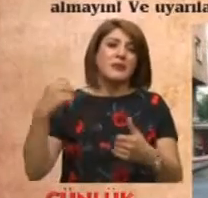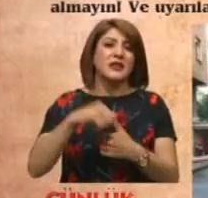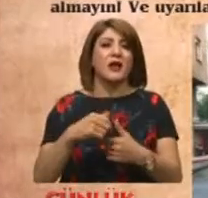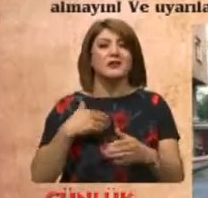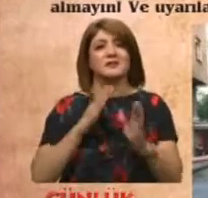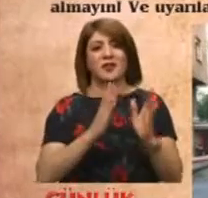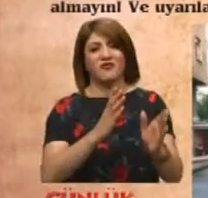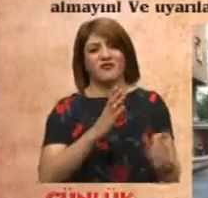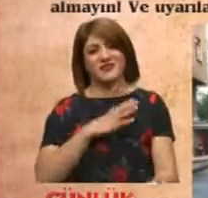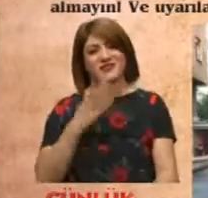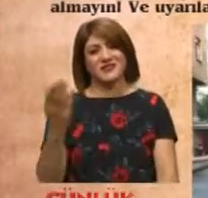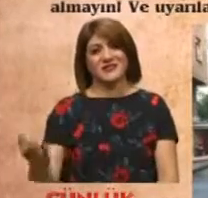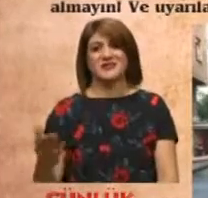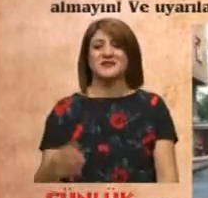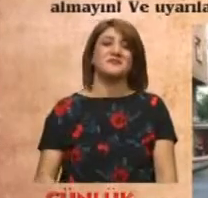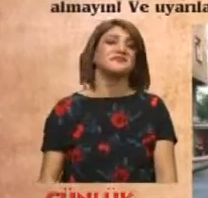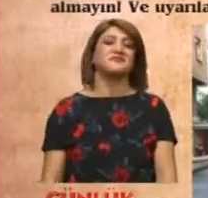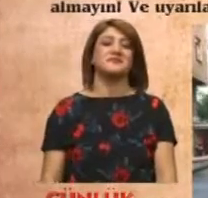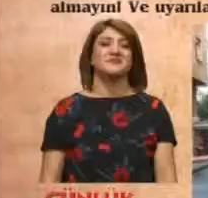ediyor.